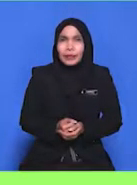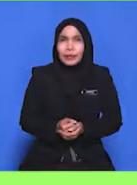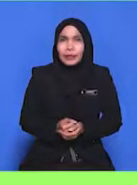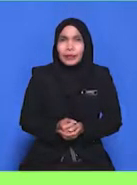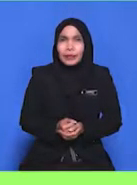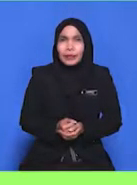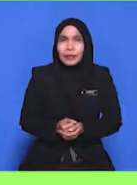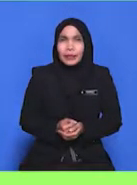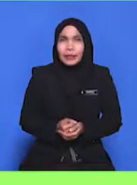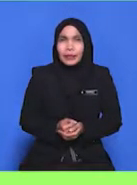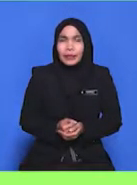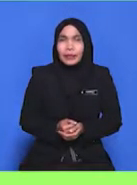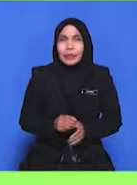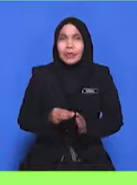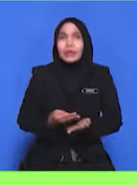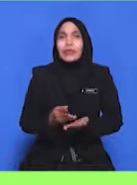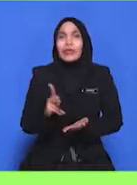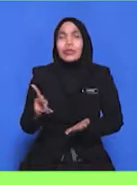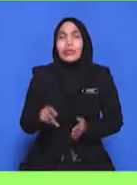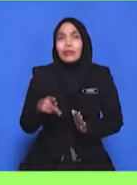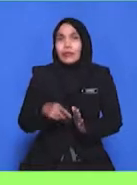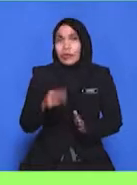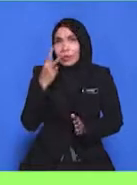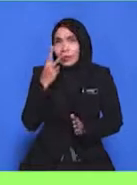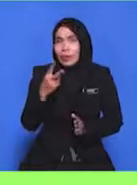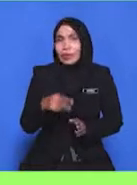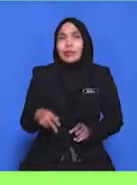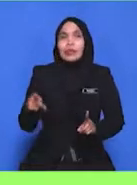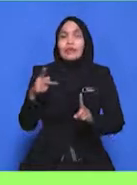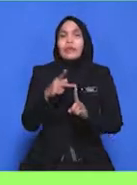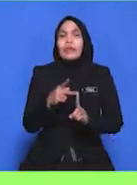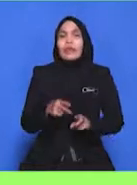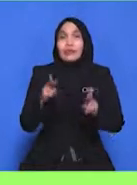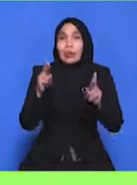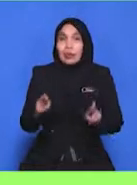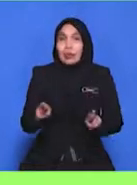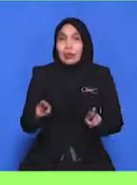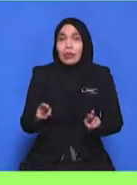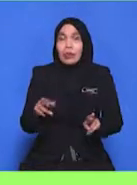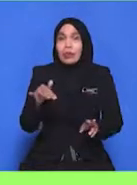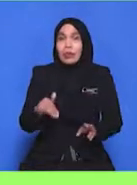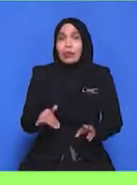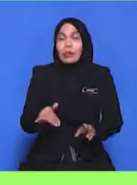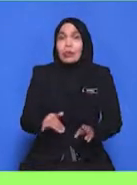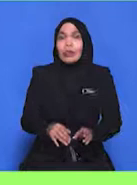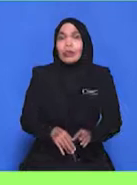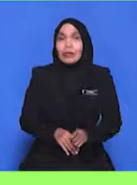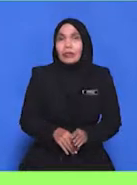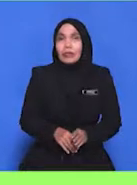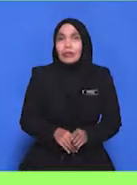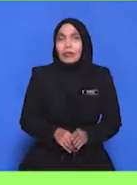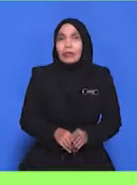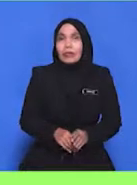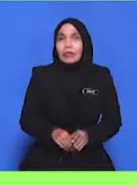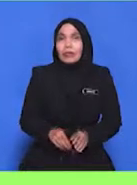Islam, memberikan perhatian kepada rakyat berkeperluan khas seperti golongan